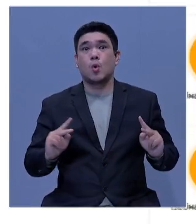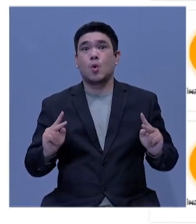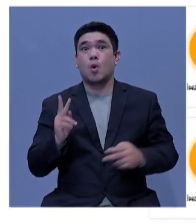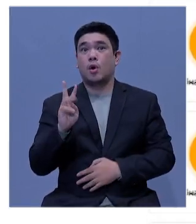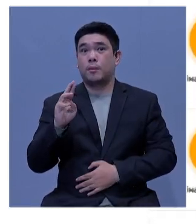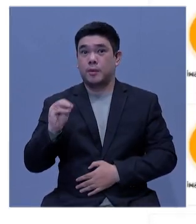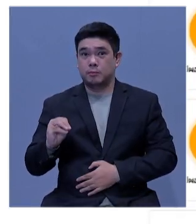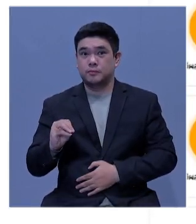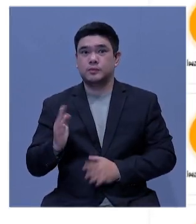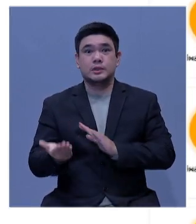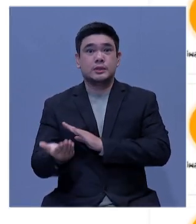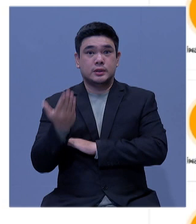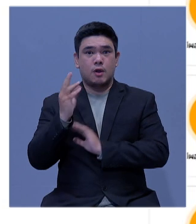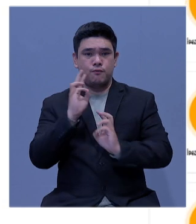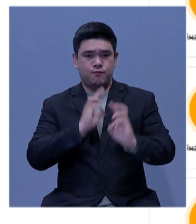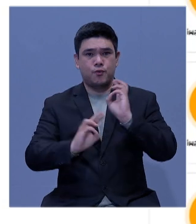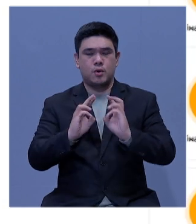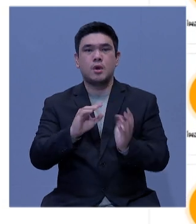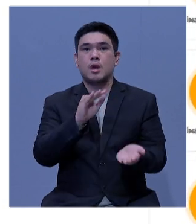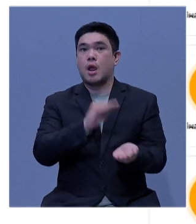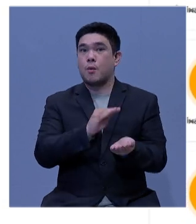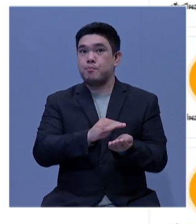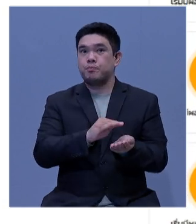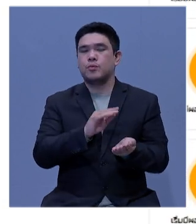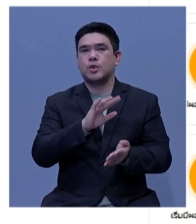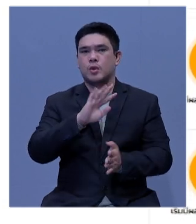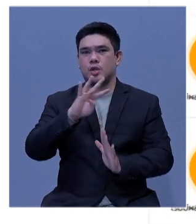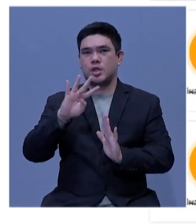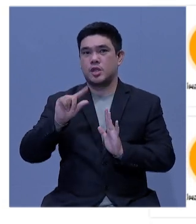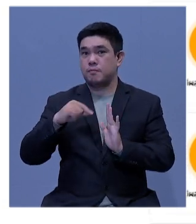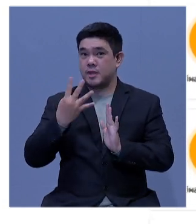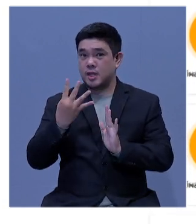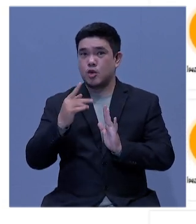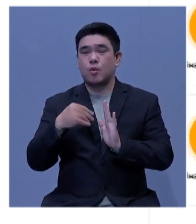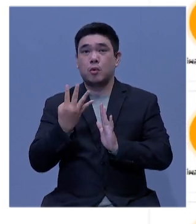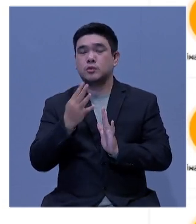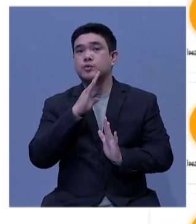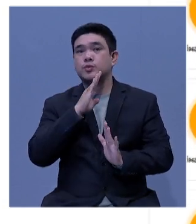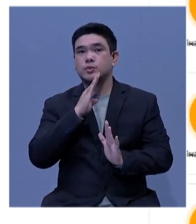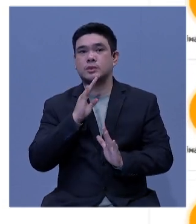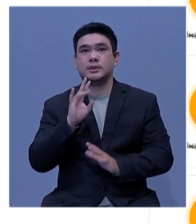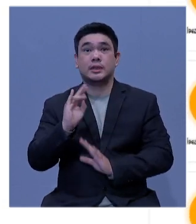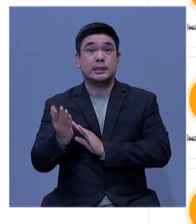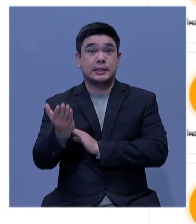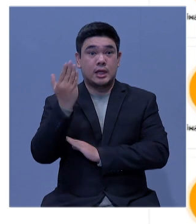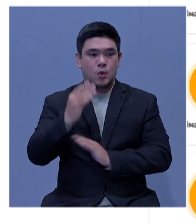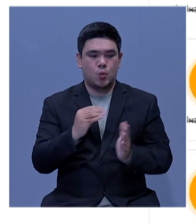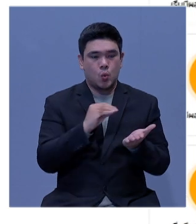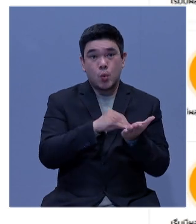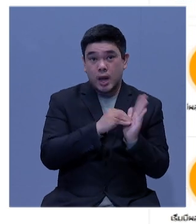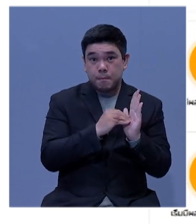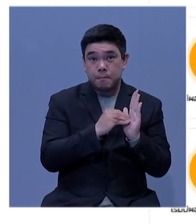เช้านี้ค่ะปริมาณฝุ่นสะสม 24ชมในช่วง 7:00นพื้นที่กรุงเทพมหานครและ